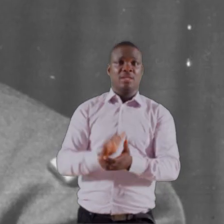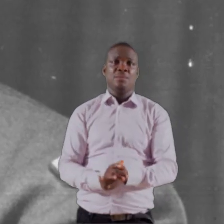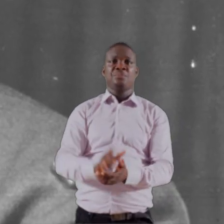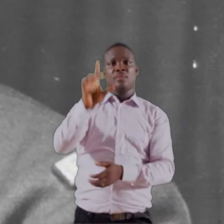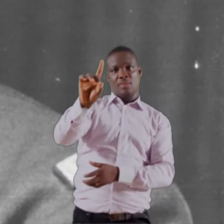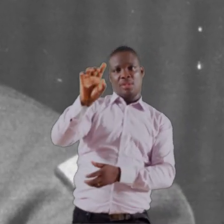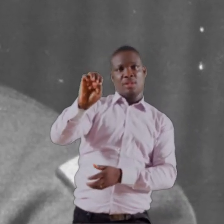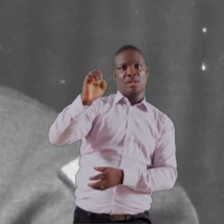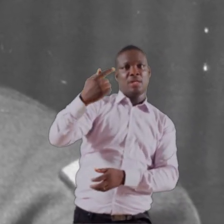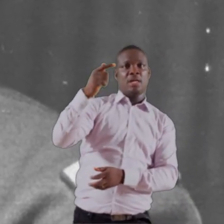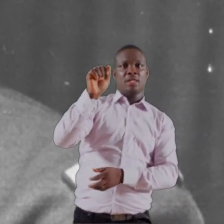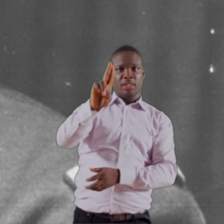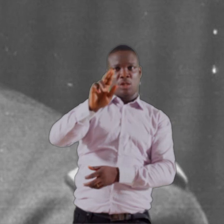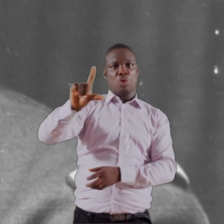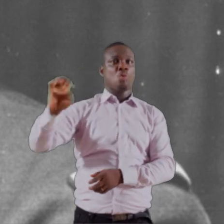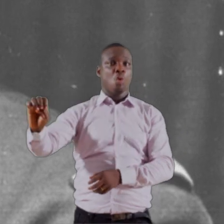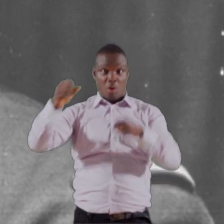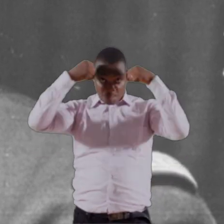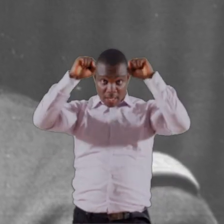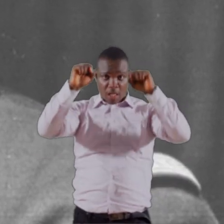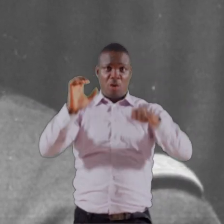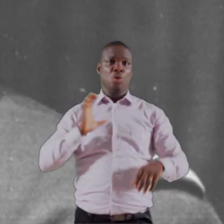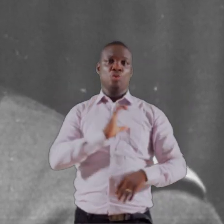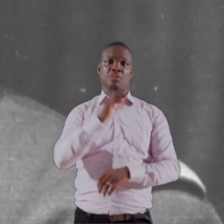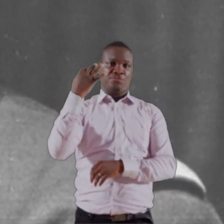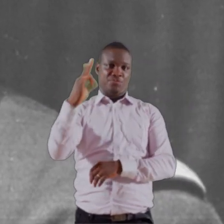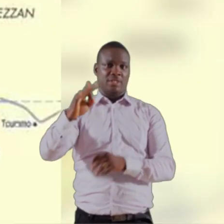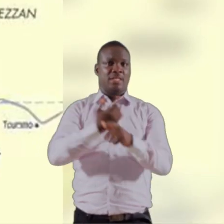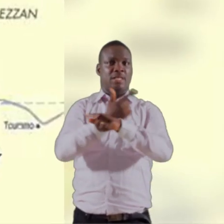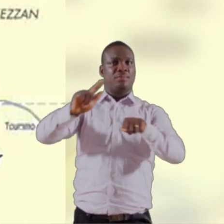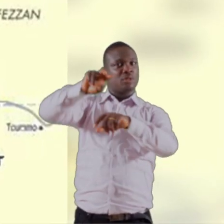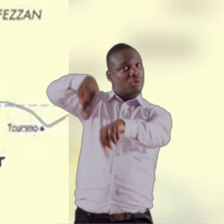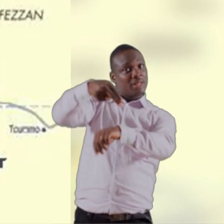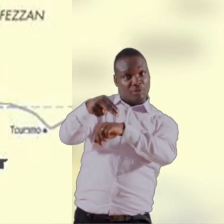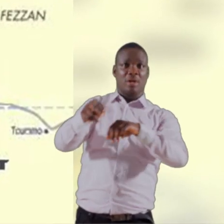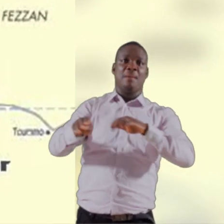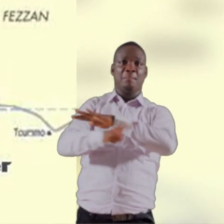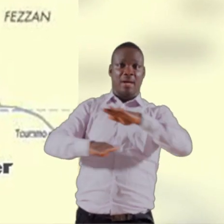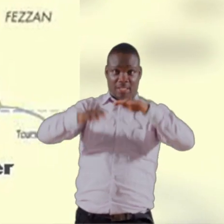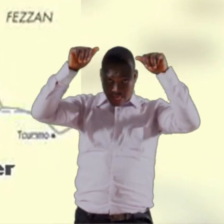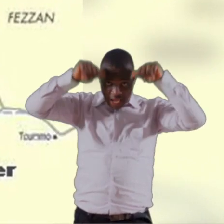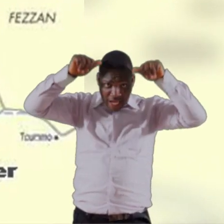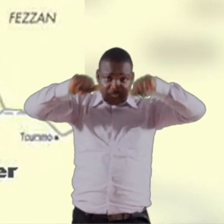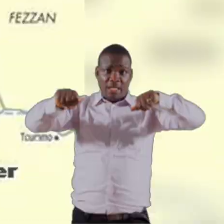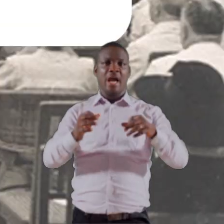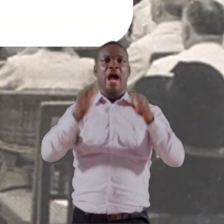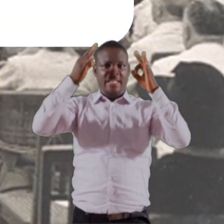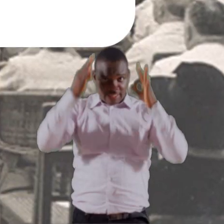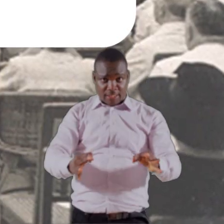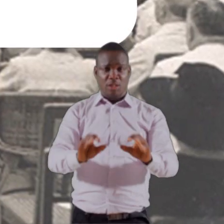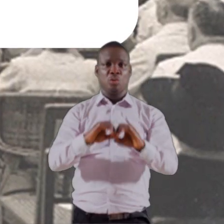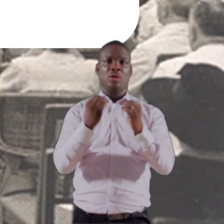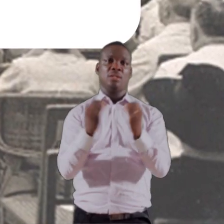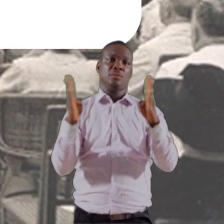De Gaulle, qui était alors président du Comité français de libération nationale basé à Alger, va décider donc d'organiser la